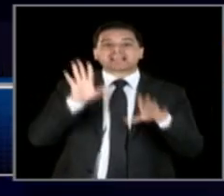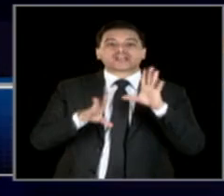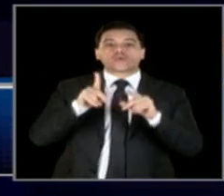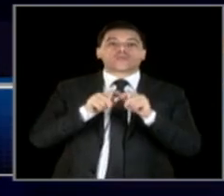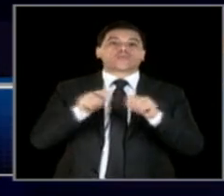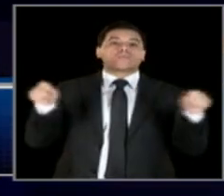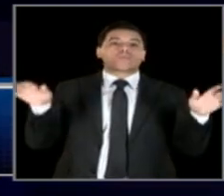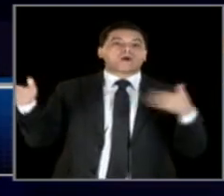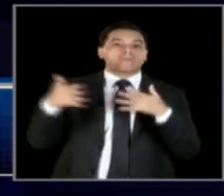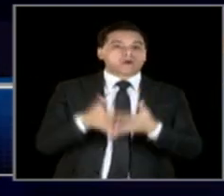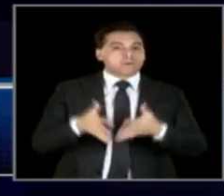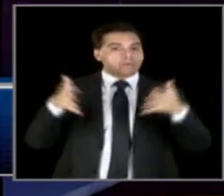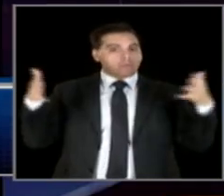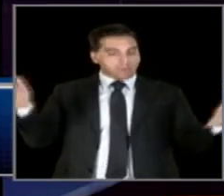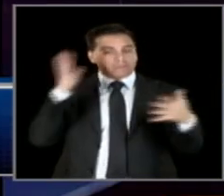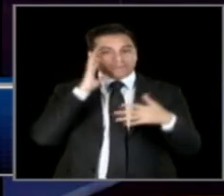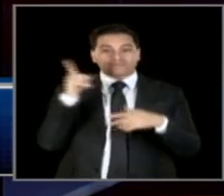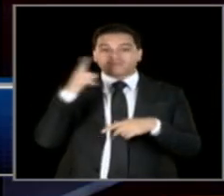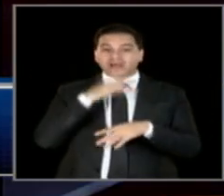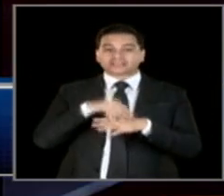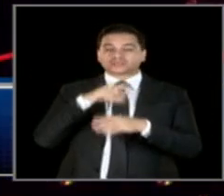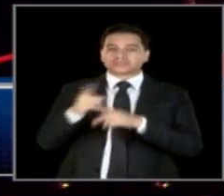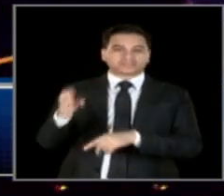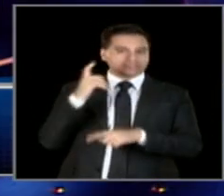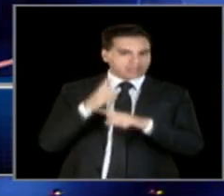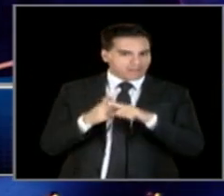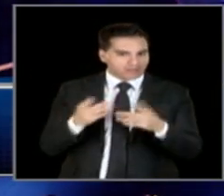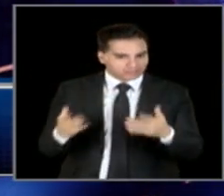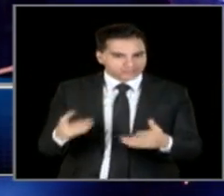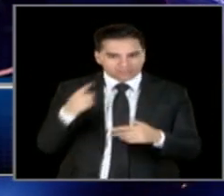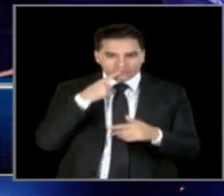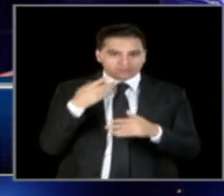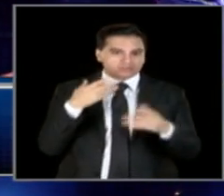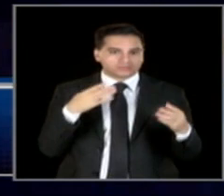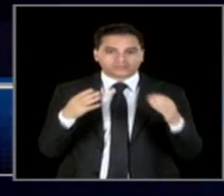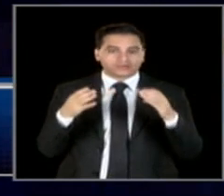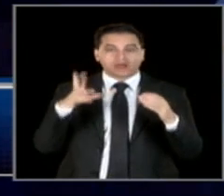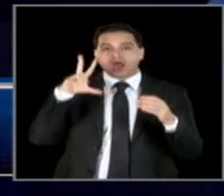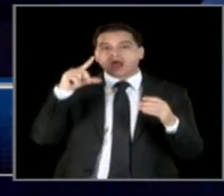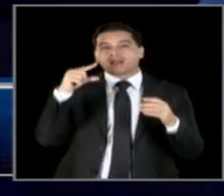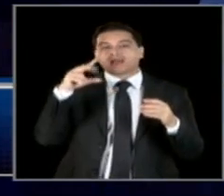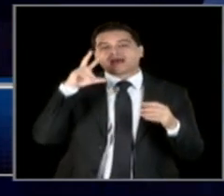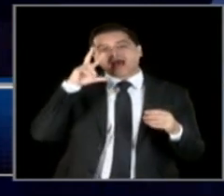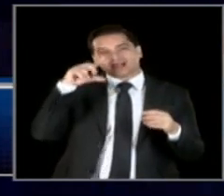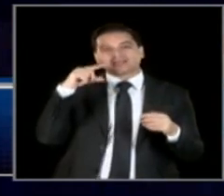السويد. إجابة خاطئة. دنمارك؟ في الدنمارك فعلا.